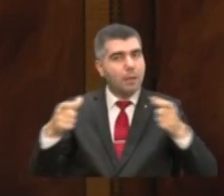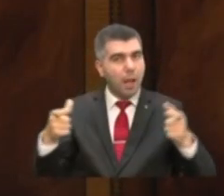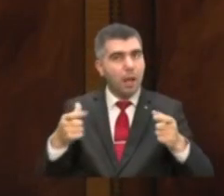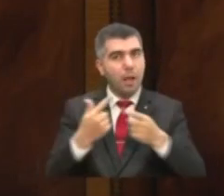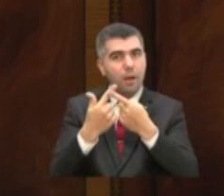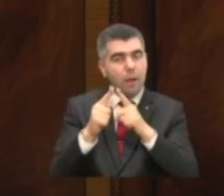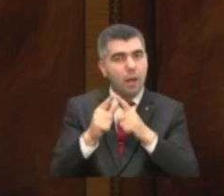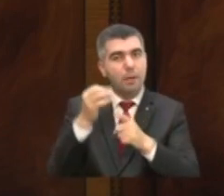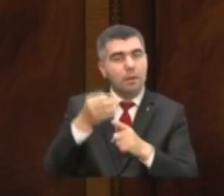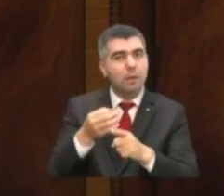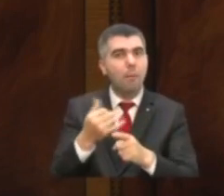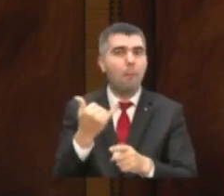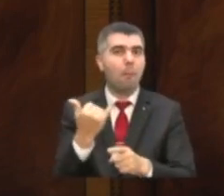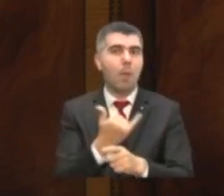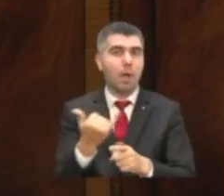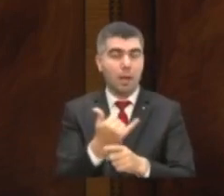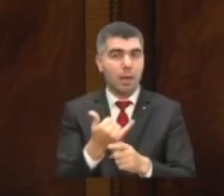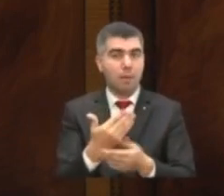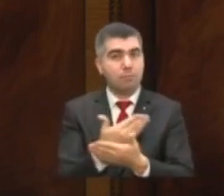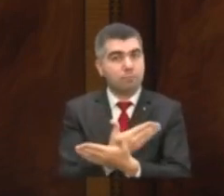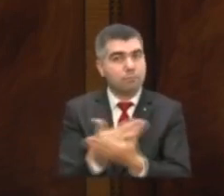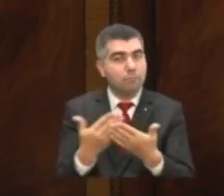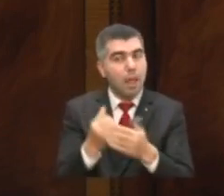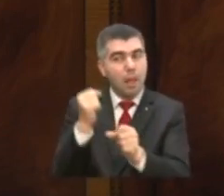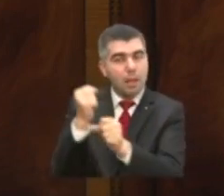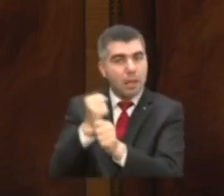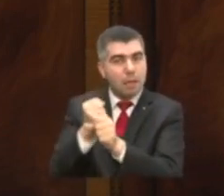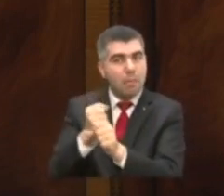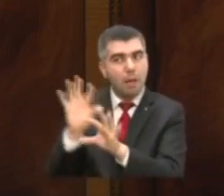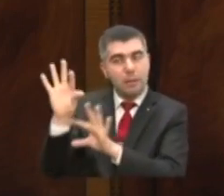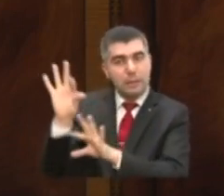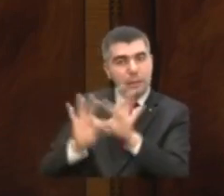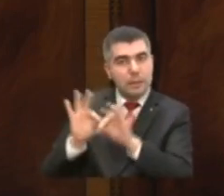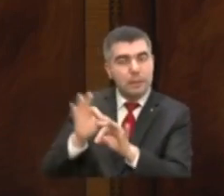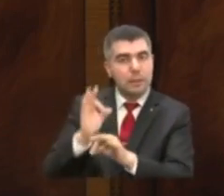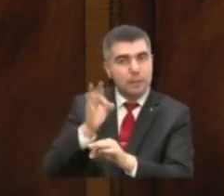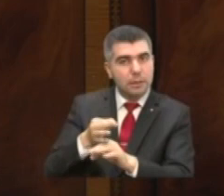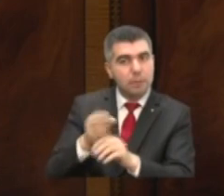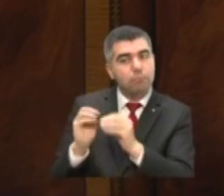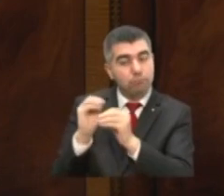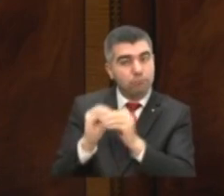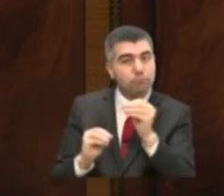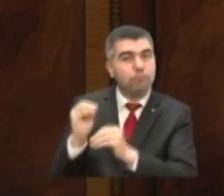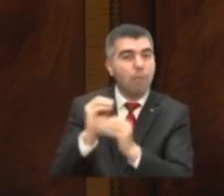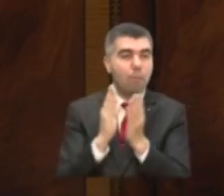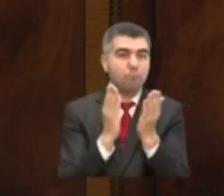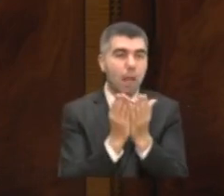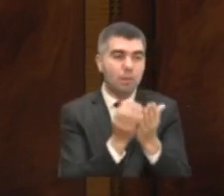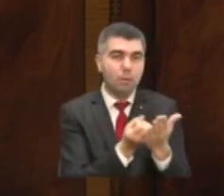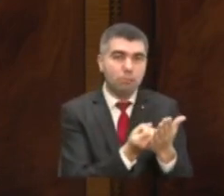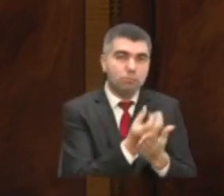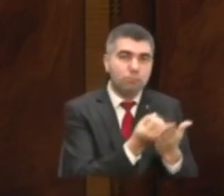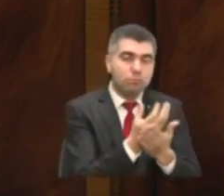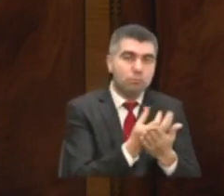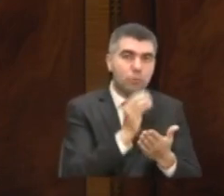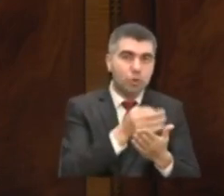يكون متكيف أكثر مع الحاجيات ديال التشغيل، وأيضا نرفعوا الجودة. هذه التحديات ديالنا اللي إن شاء